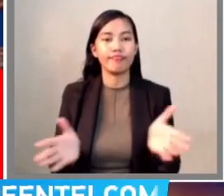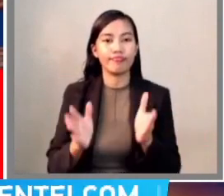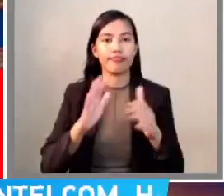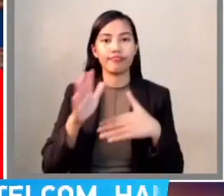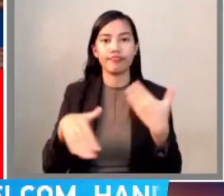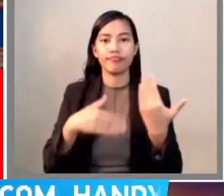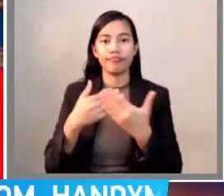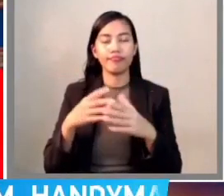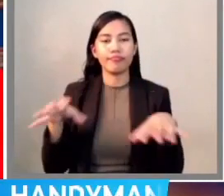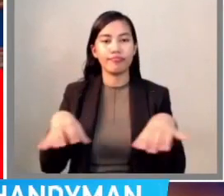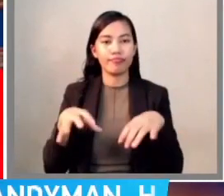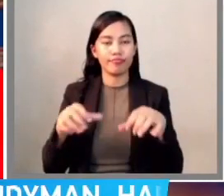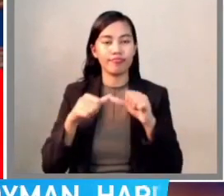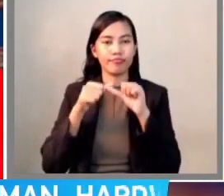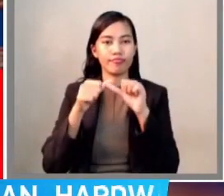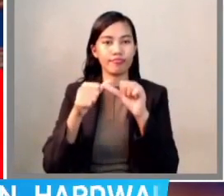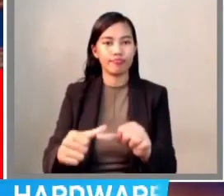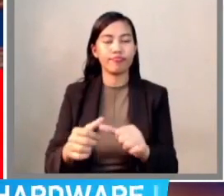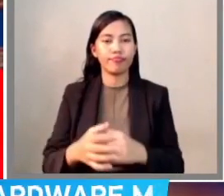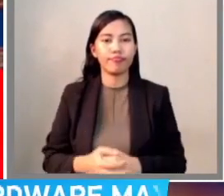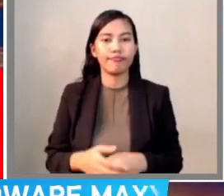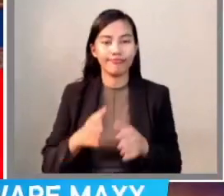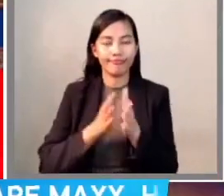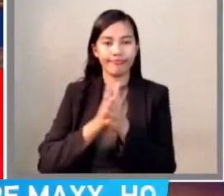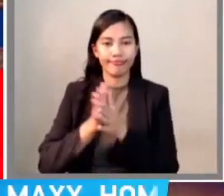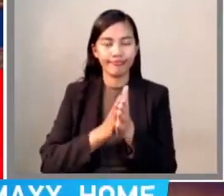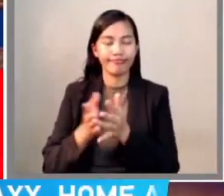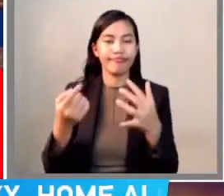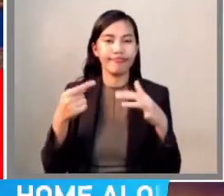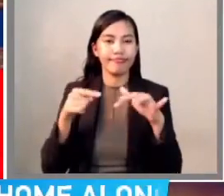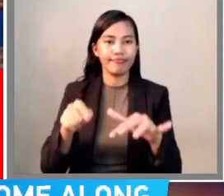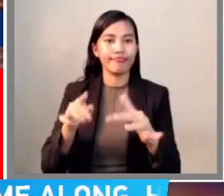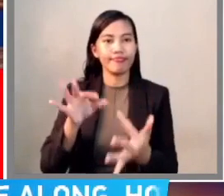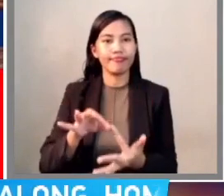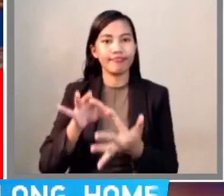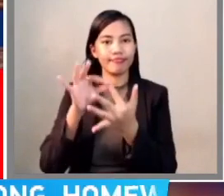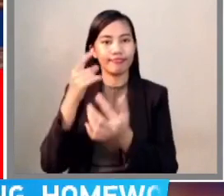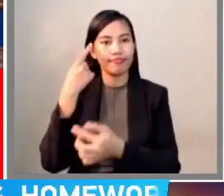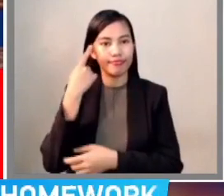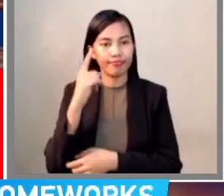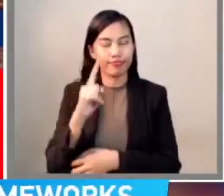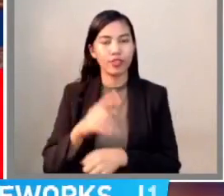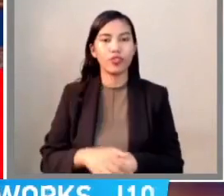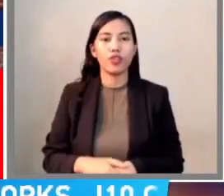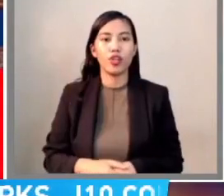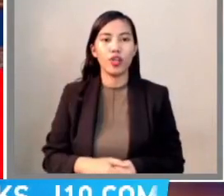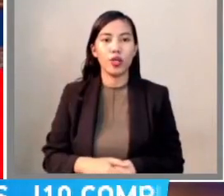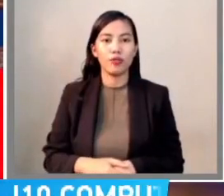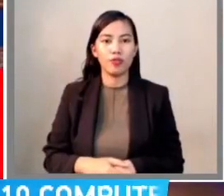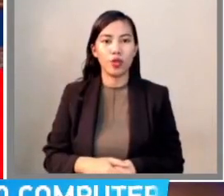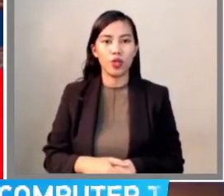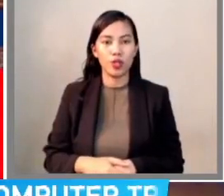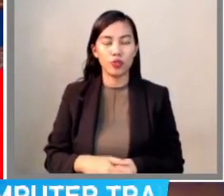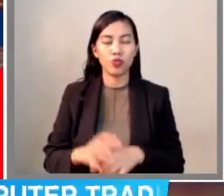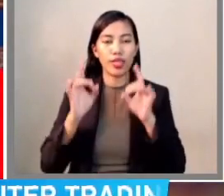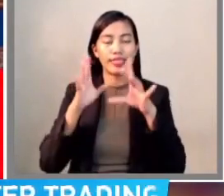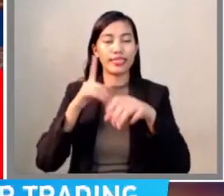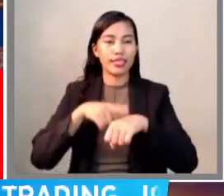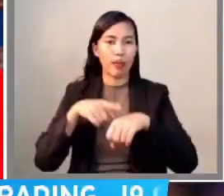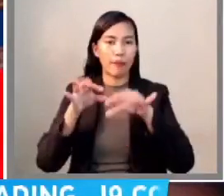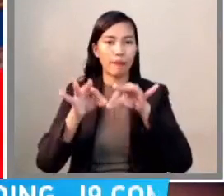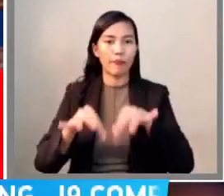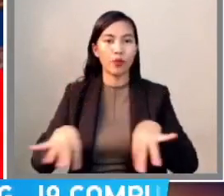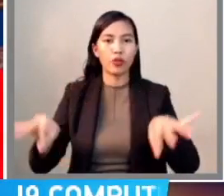maging sustainable, vigilant at inclusive, lalo na sa mga panahong walang kasiguruhan, lalo't nakasalamat. Alay daw sa kanilang mga